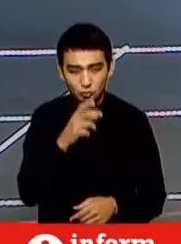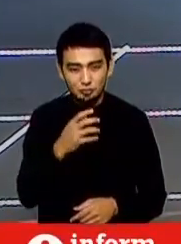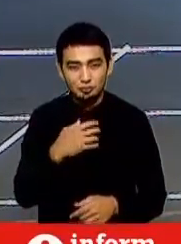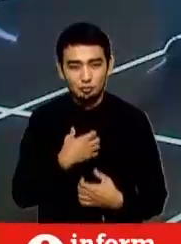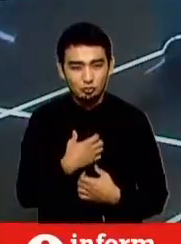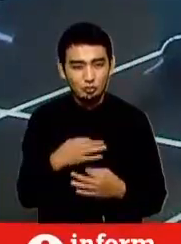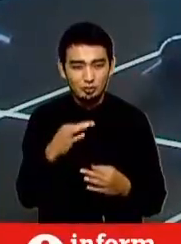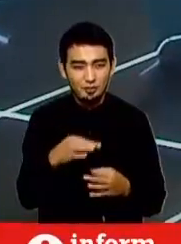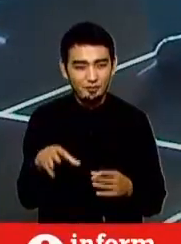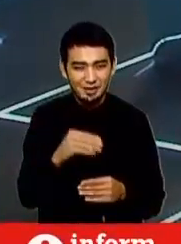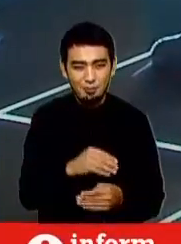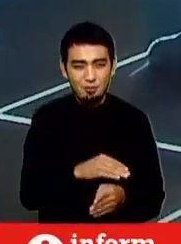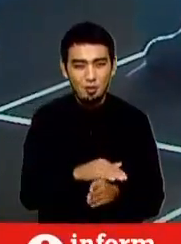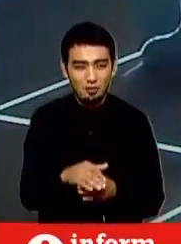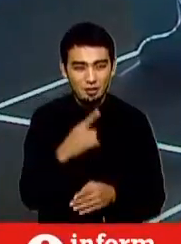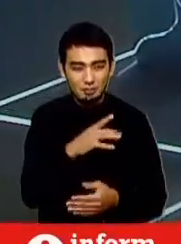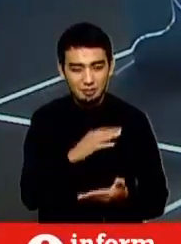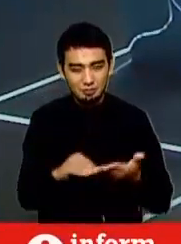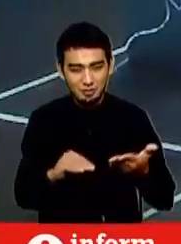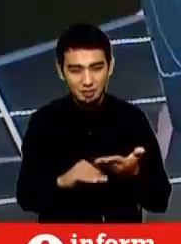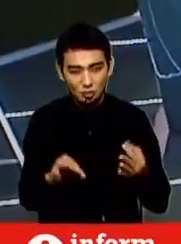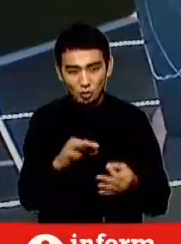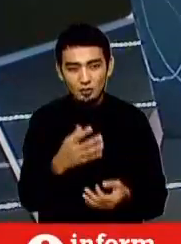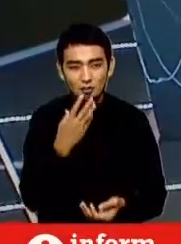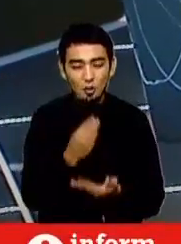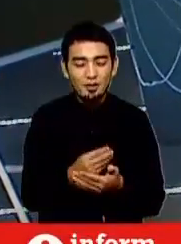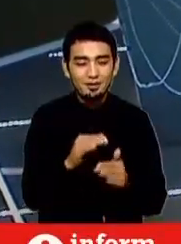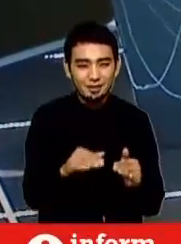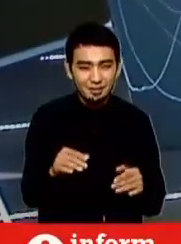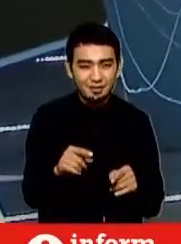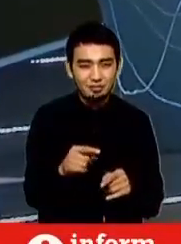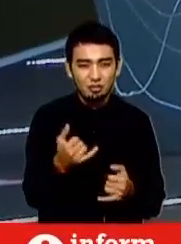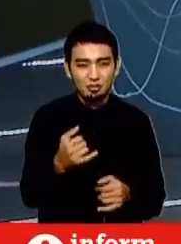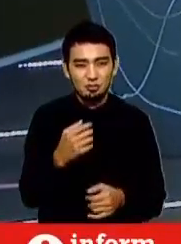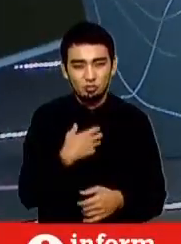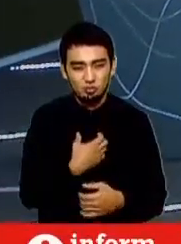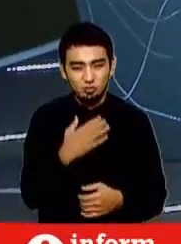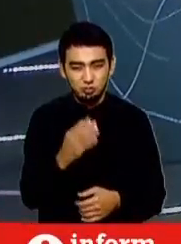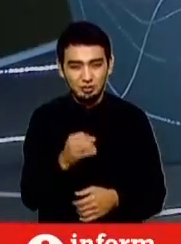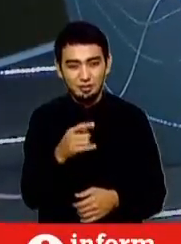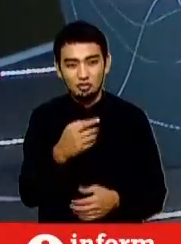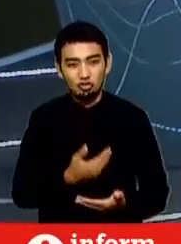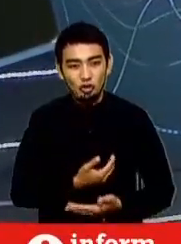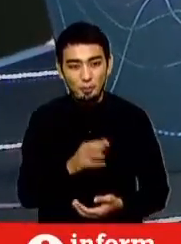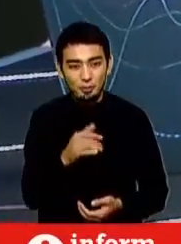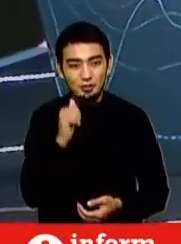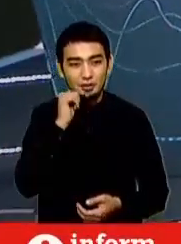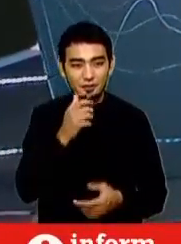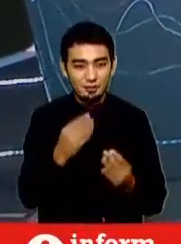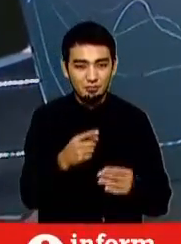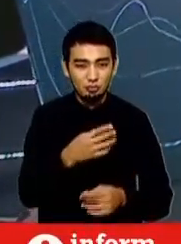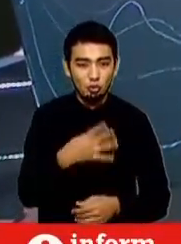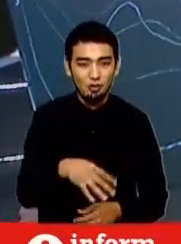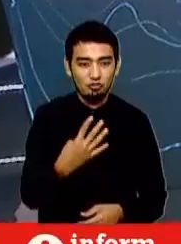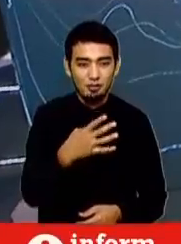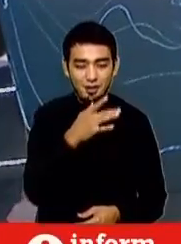барлығын. Енді өзі де балаларының сағынышына айналған азамат тірі болғанда күні кеше 44 жасқа толатын еді.